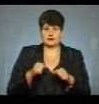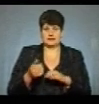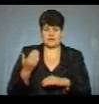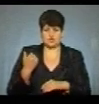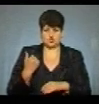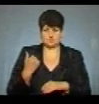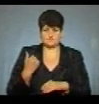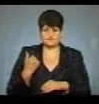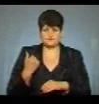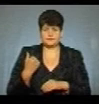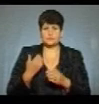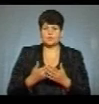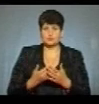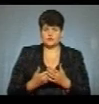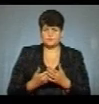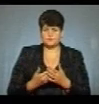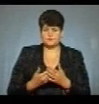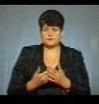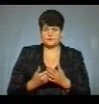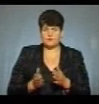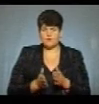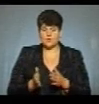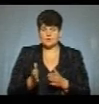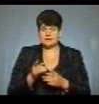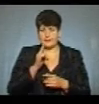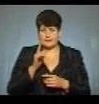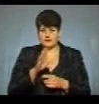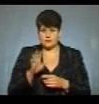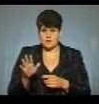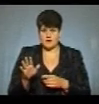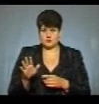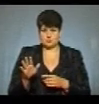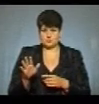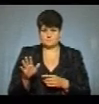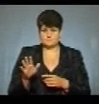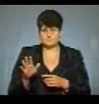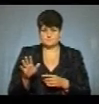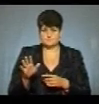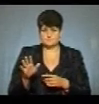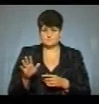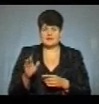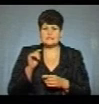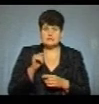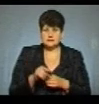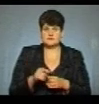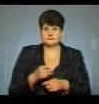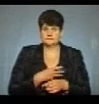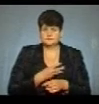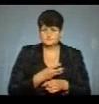раніше. Тобто руслі досить непоганому, і ті мотивації, які